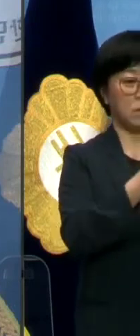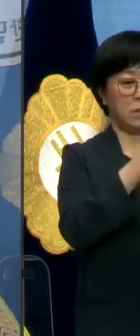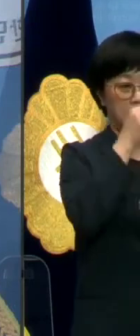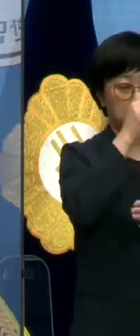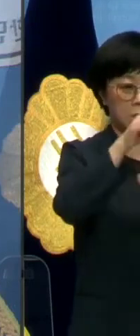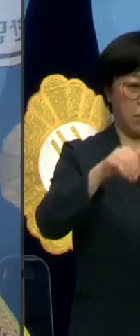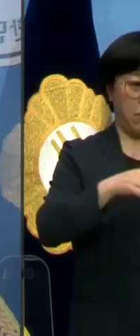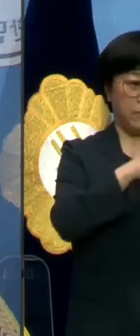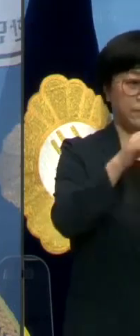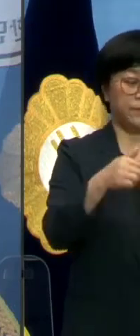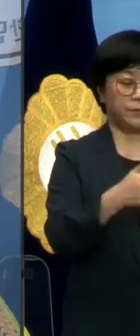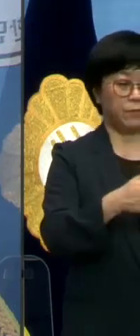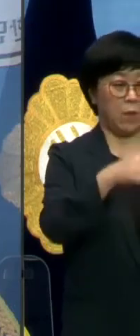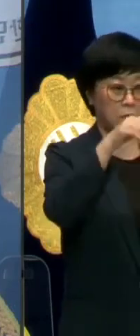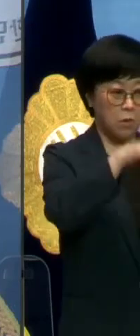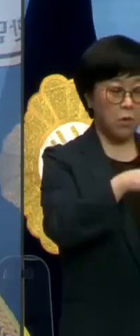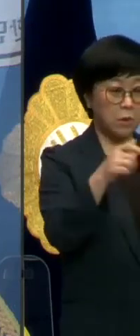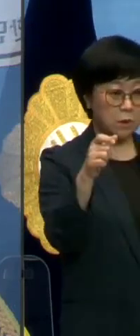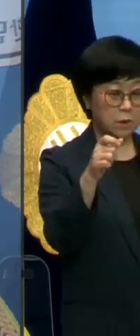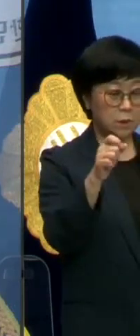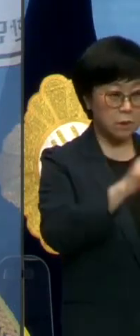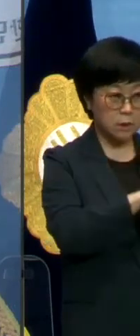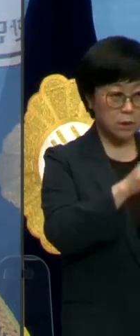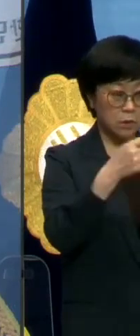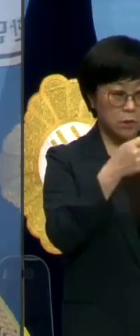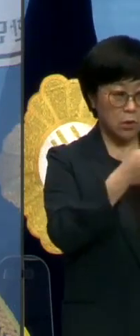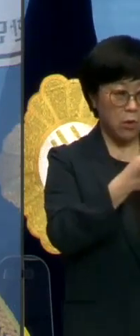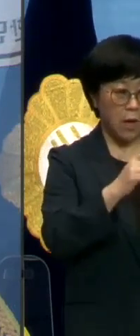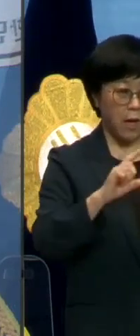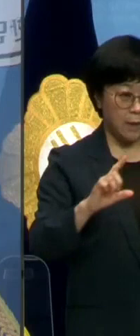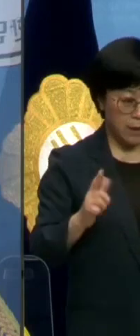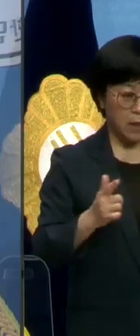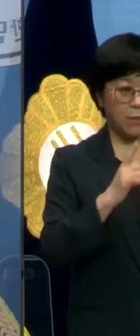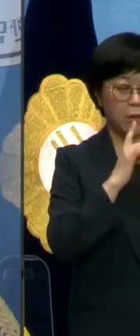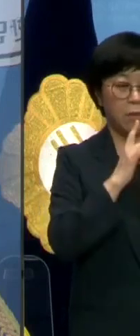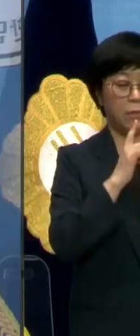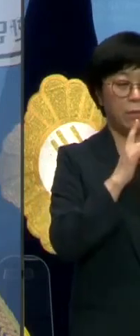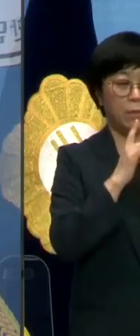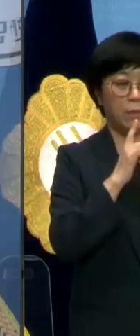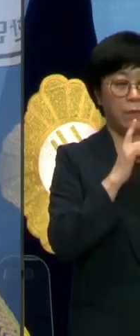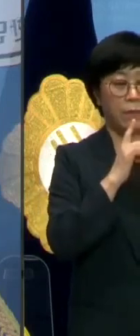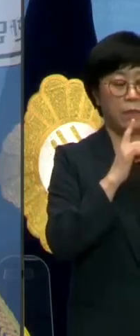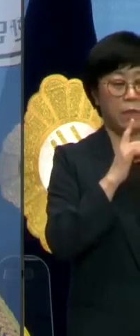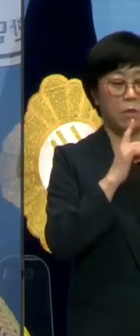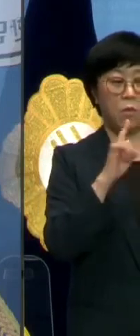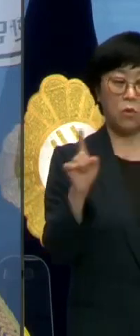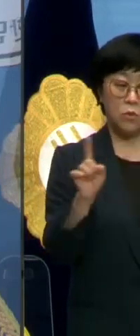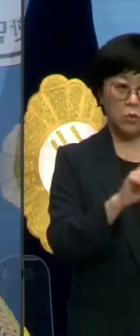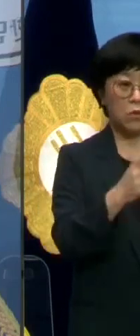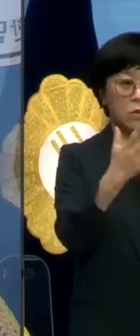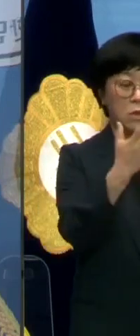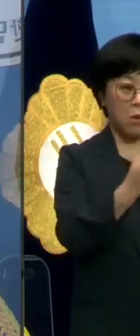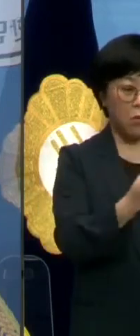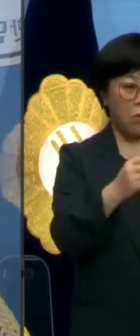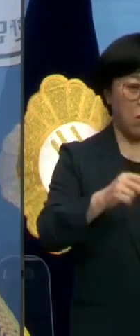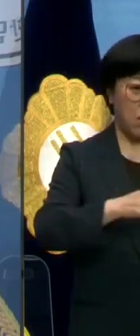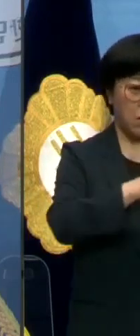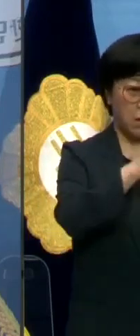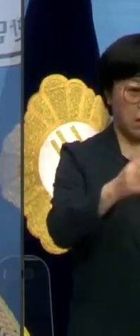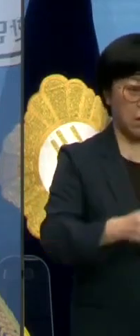상황이 선거가 특정되지 않은 상황이라면 도대체 어떤 상황이